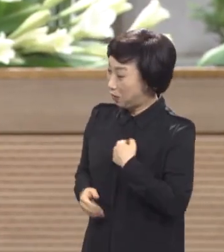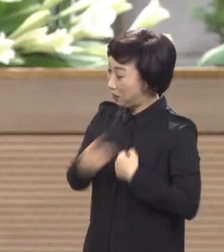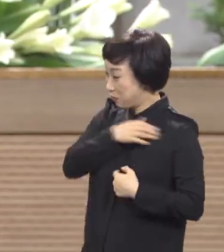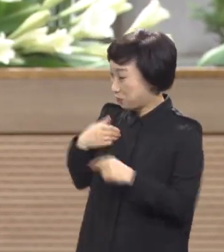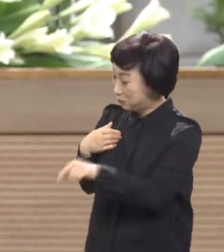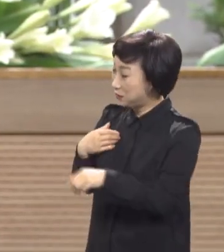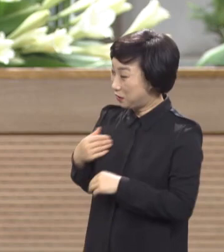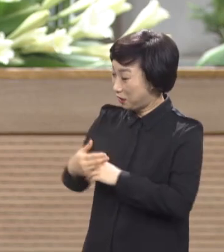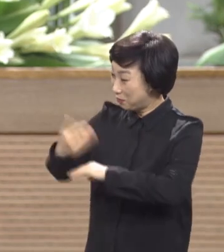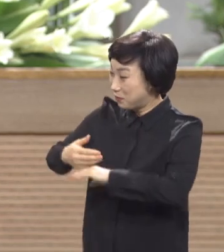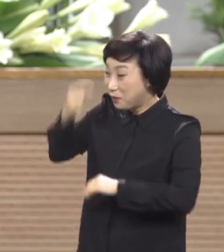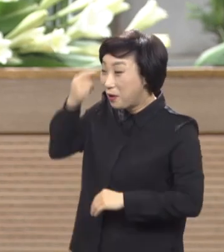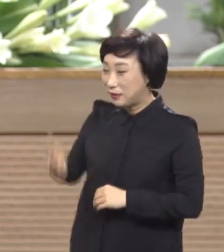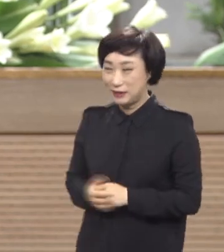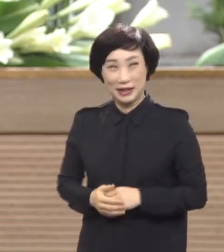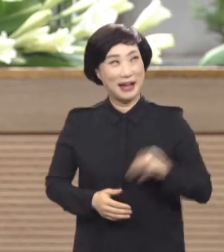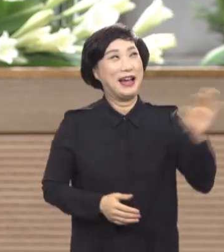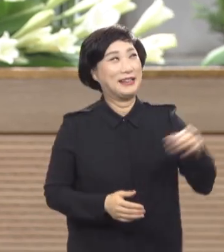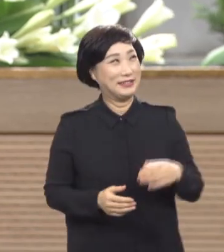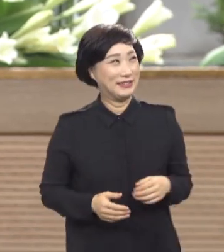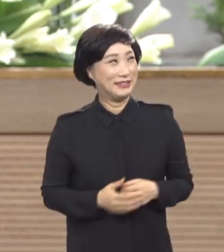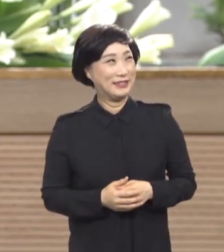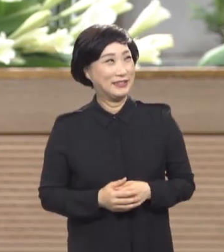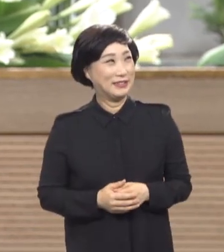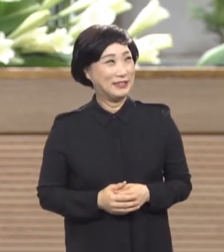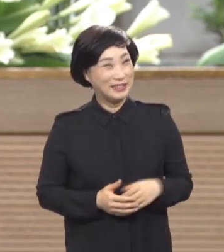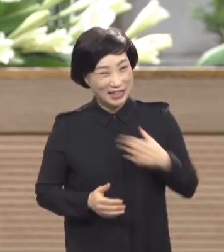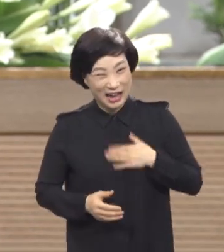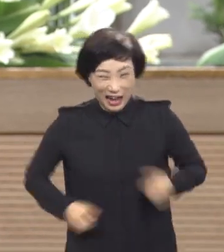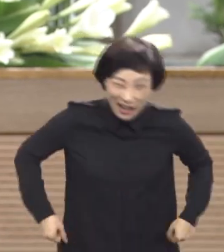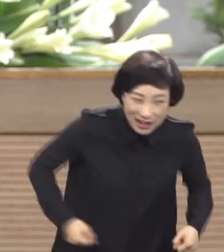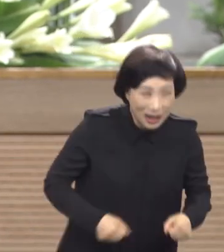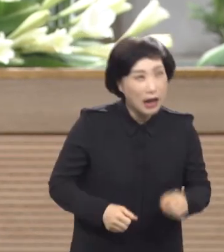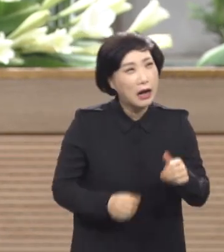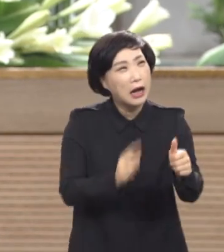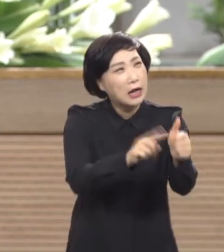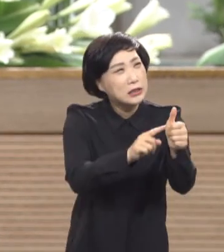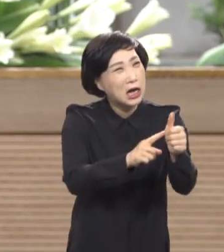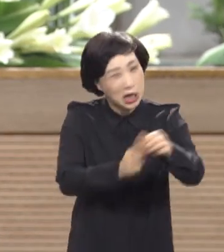아이고 아저씨도 참 내가 끌어진게 아저씨 한번 밀어볼래요 누가 만족한가